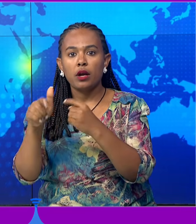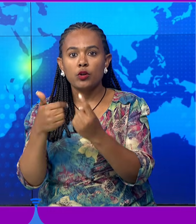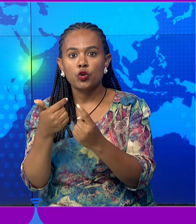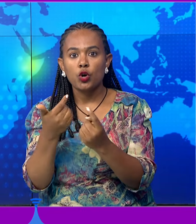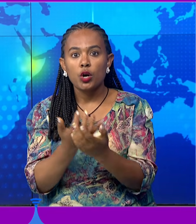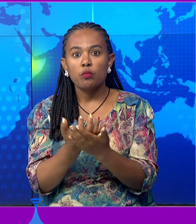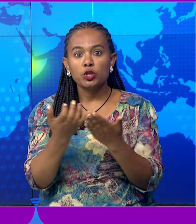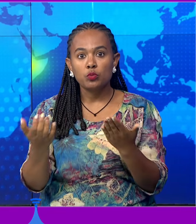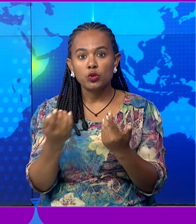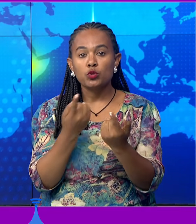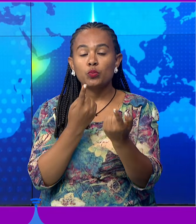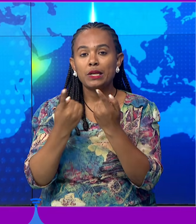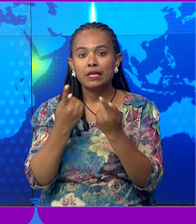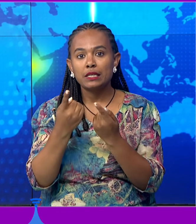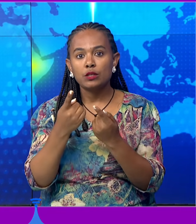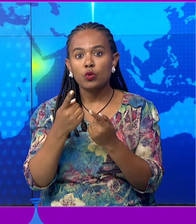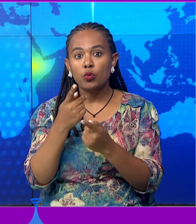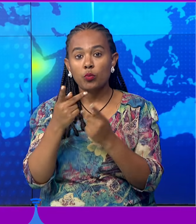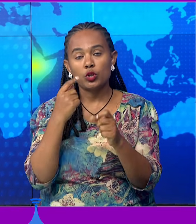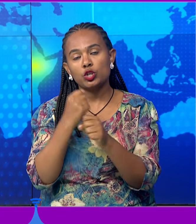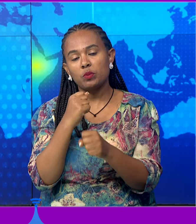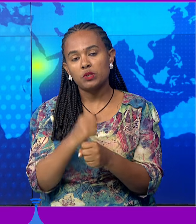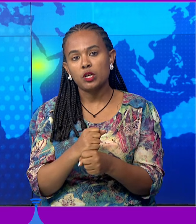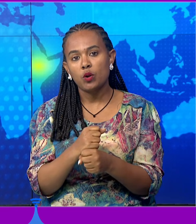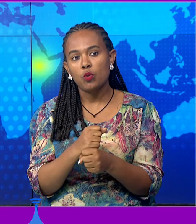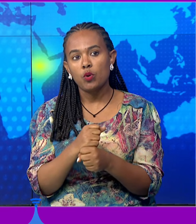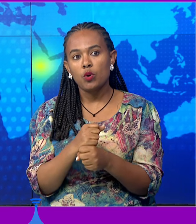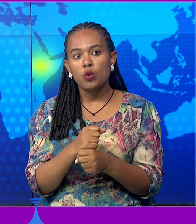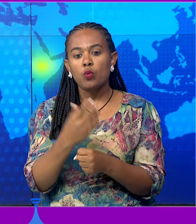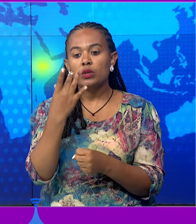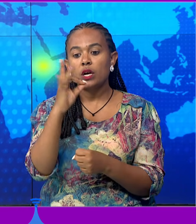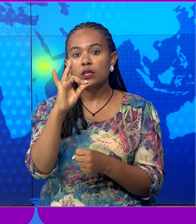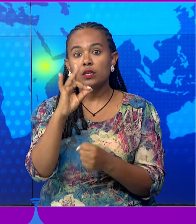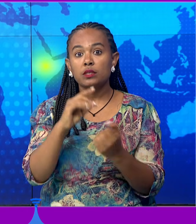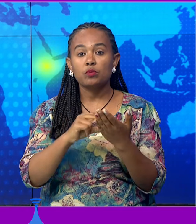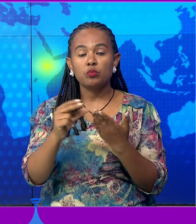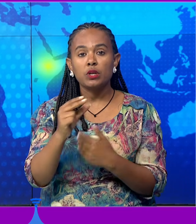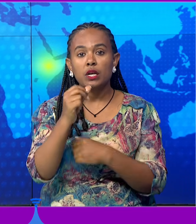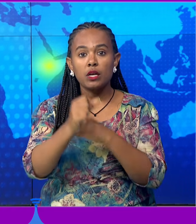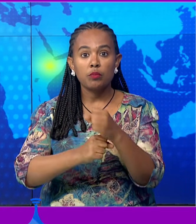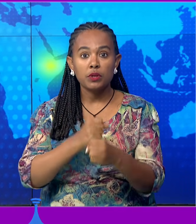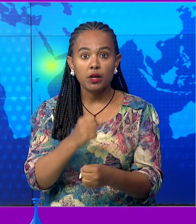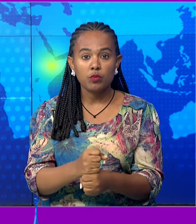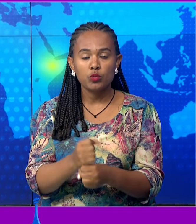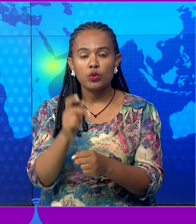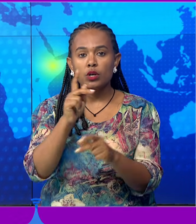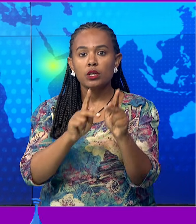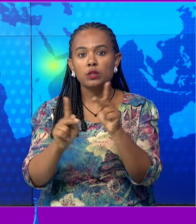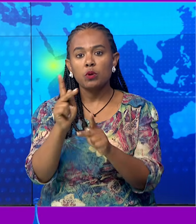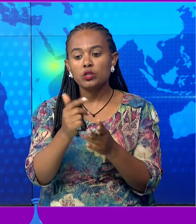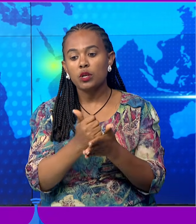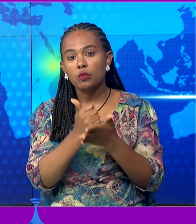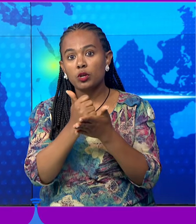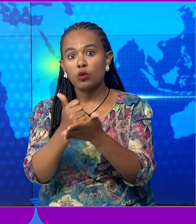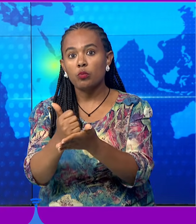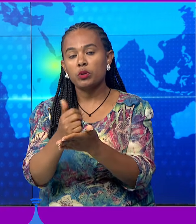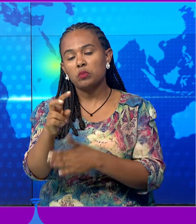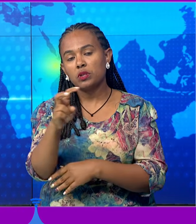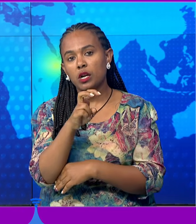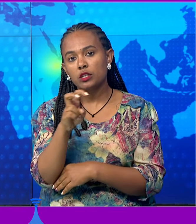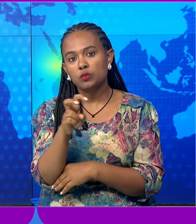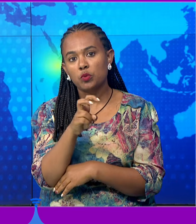በሸማቾች በንግድ ኮርፖሬሽን የምንሰራው ወደ 18 ቢሊዮን በየአመቱ ህዝባችንን እንደጉምበትም